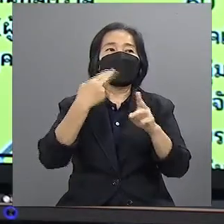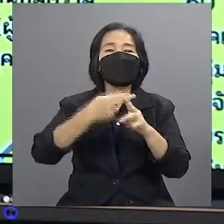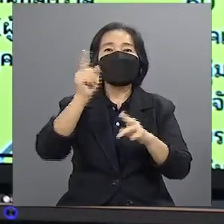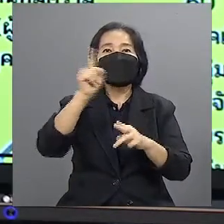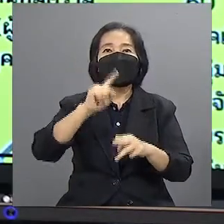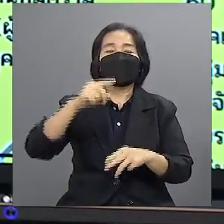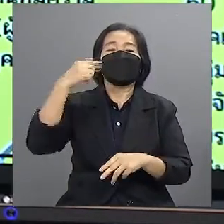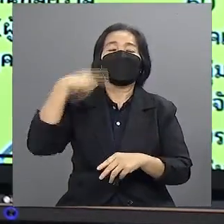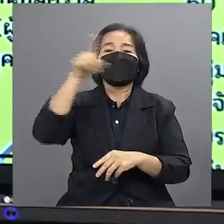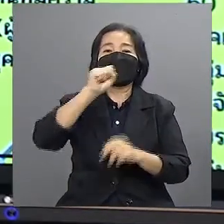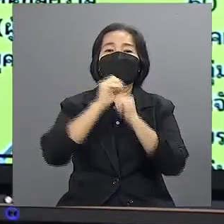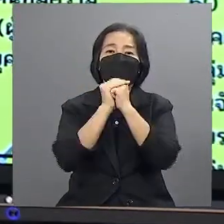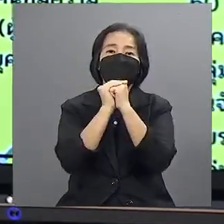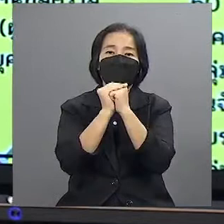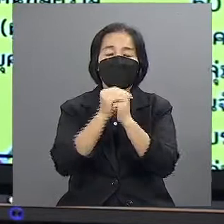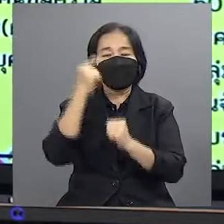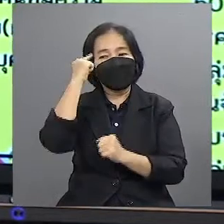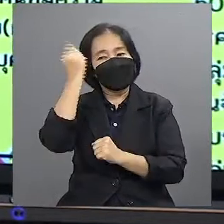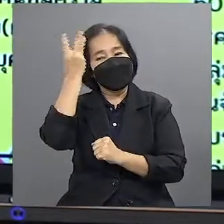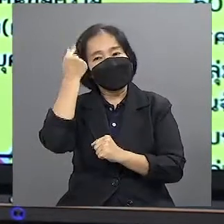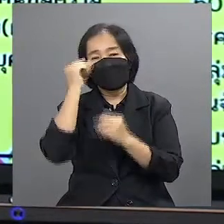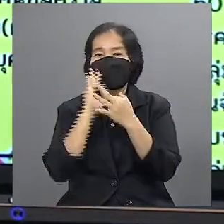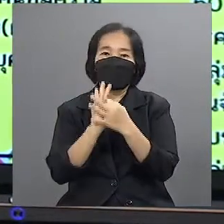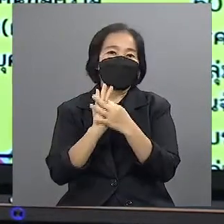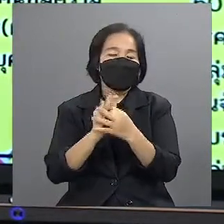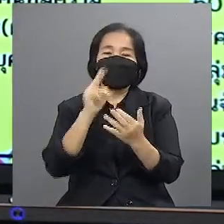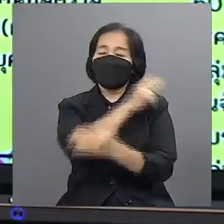ลใจจากคุหมอประสทธคณะพอดี คณะแทยศาตสุดีรพยาบาลว่